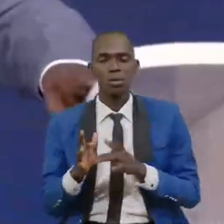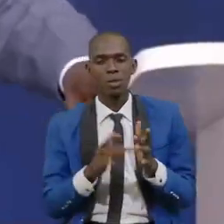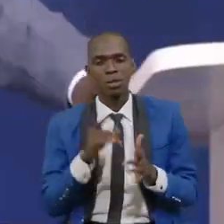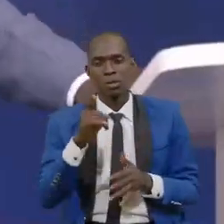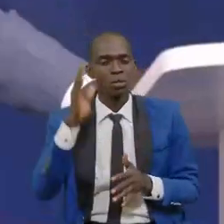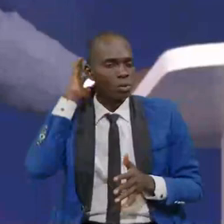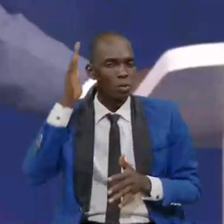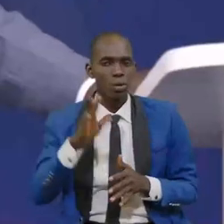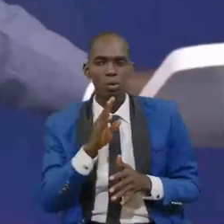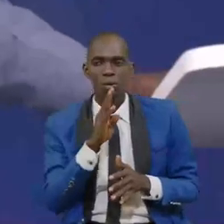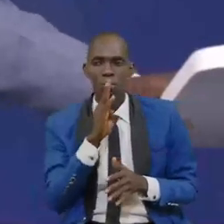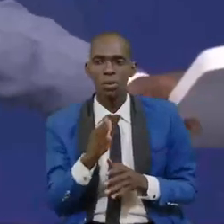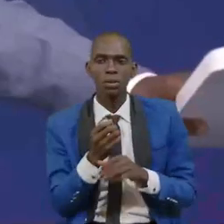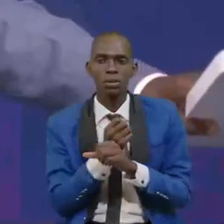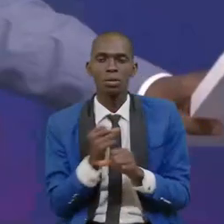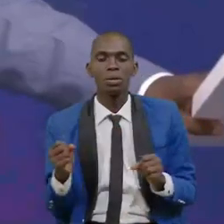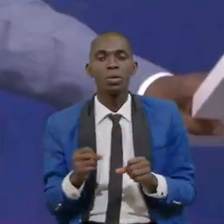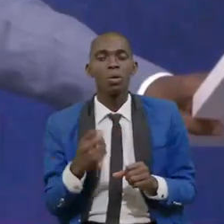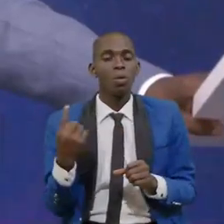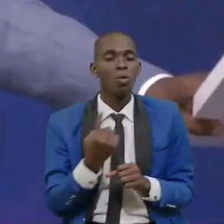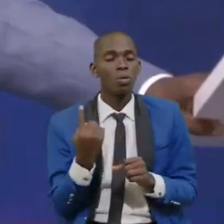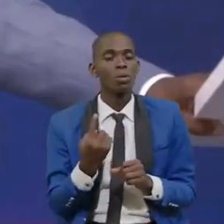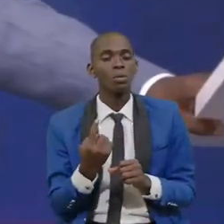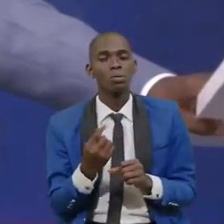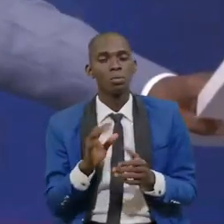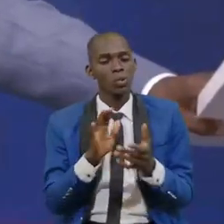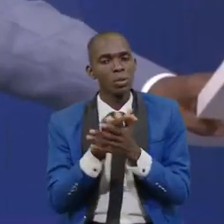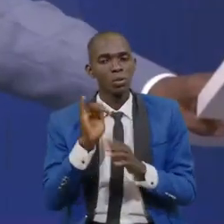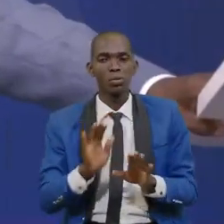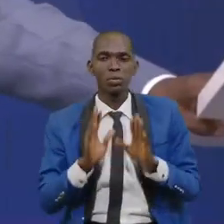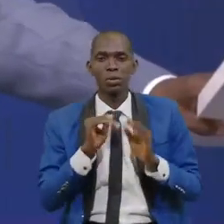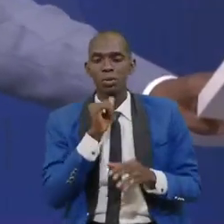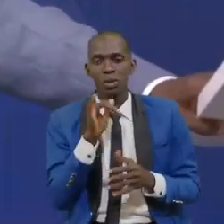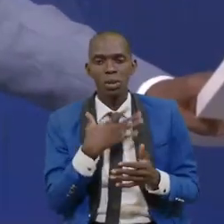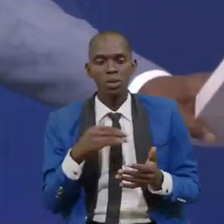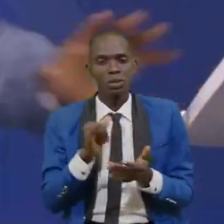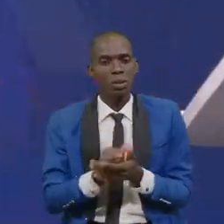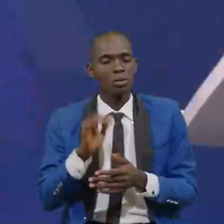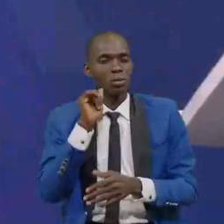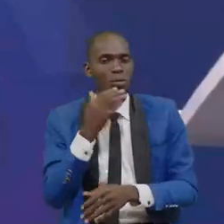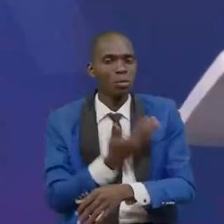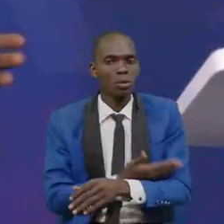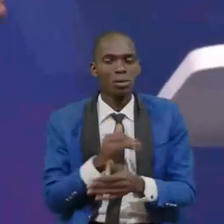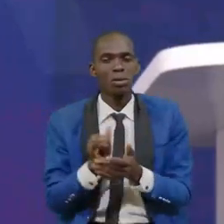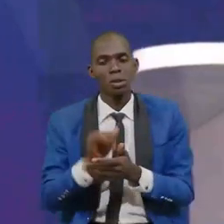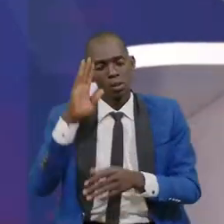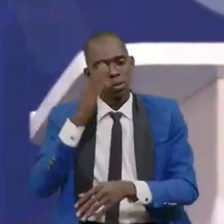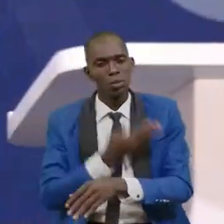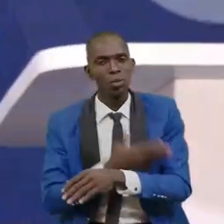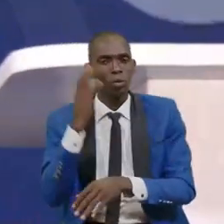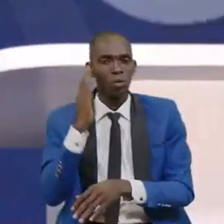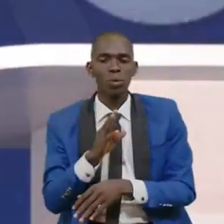sauvé. Seulement crois, ne crains point. Crois seulement. Cette fille, ce garçon, cette personne sera